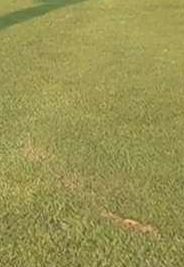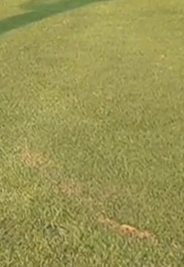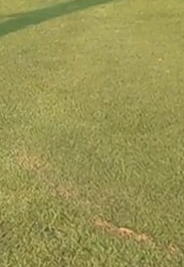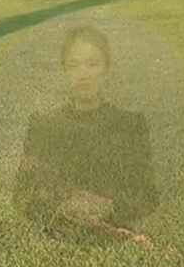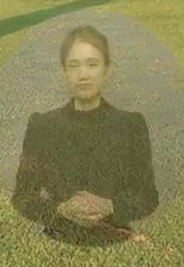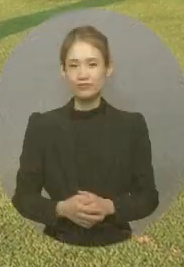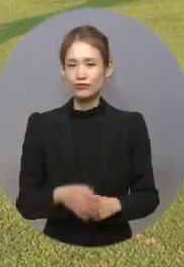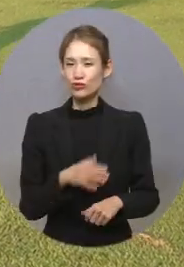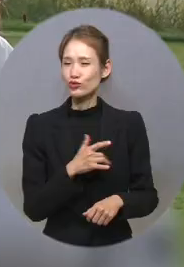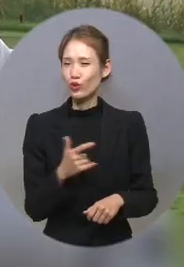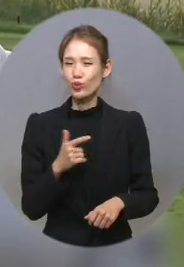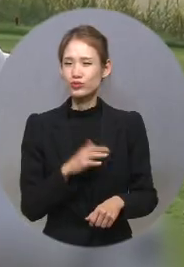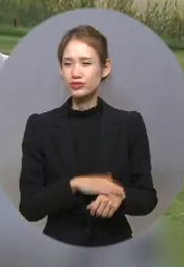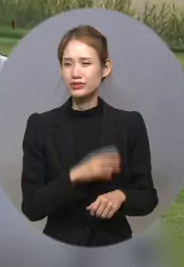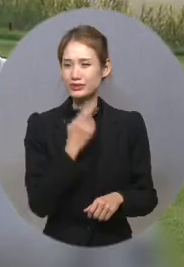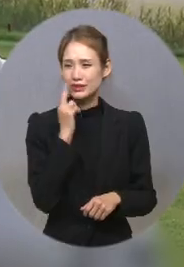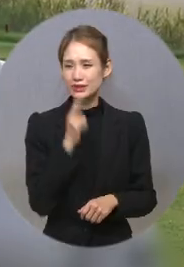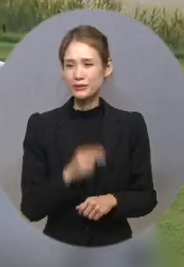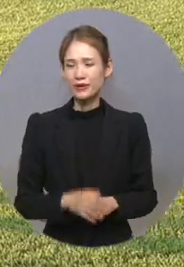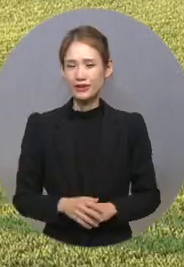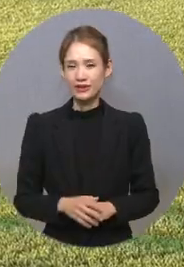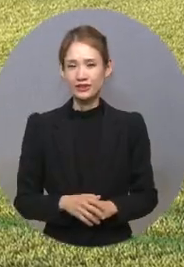너무 야, 왼쪽이다. 야. 어? 고!